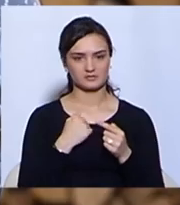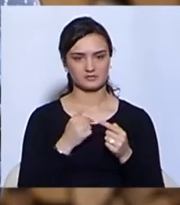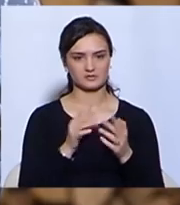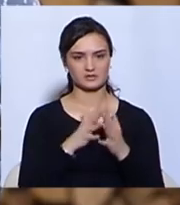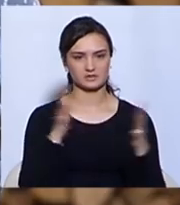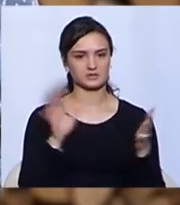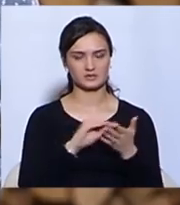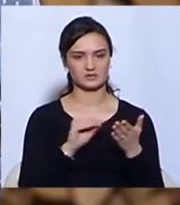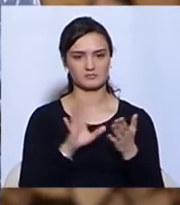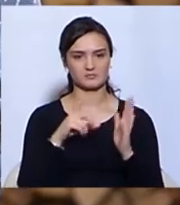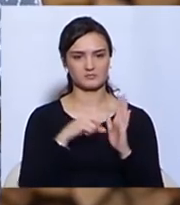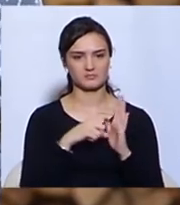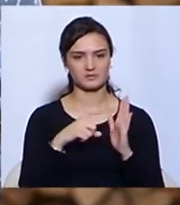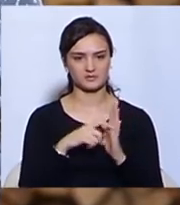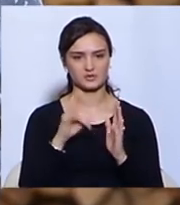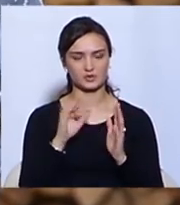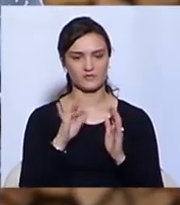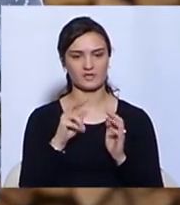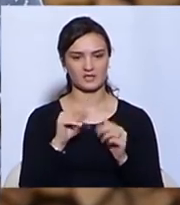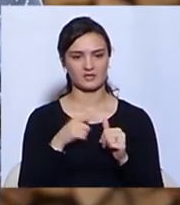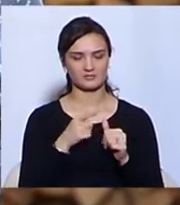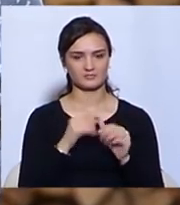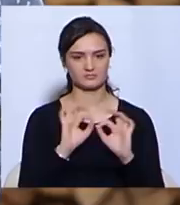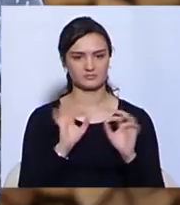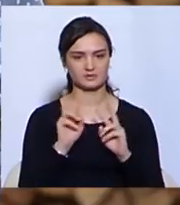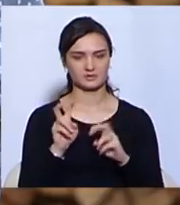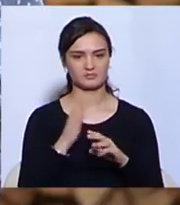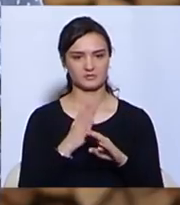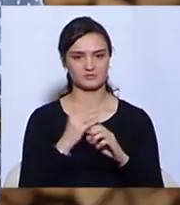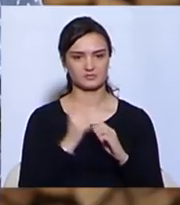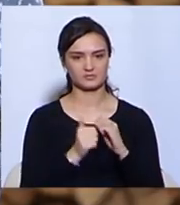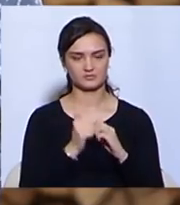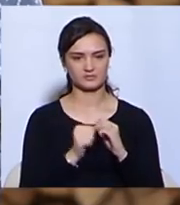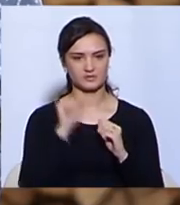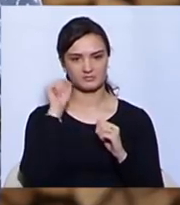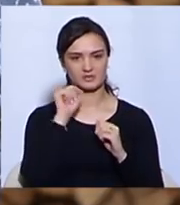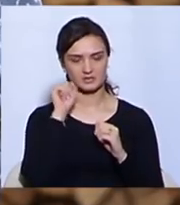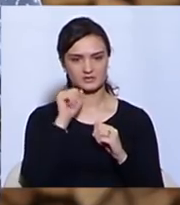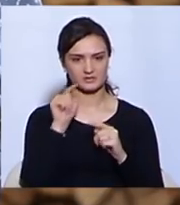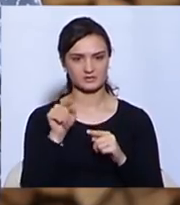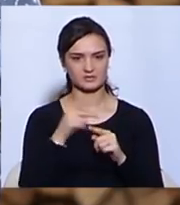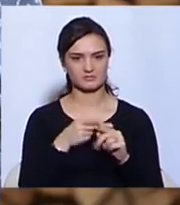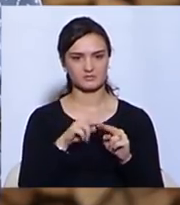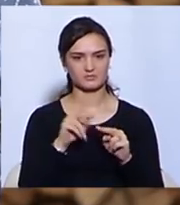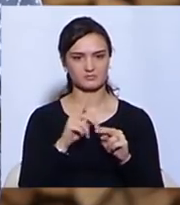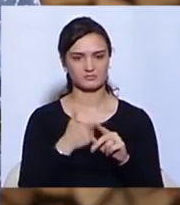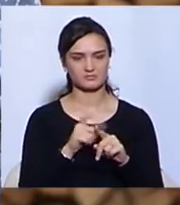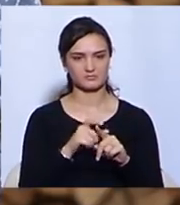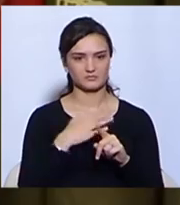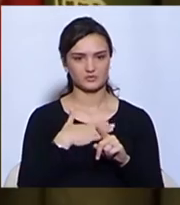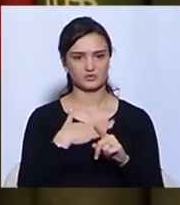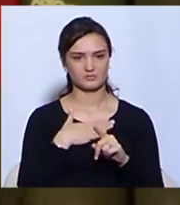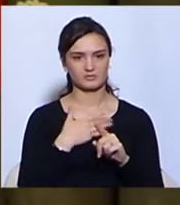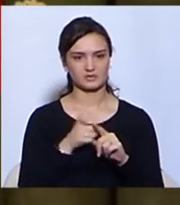ნაწარმოებებს არ წერ, ძირითადად პატარა ნოველებს წერ. და თემა არის ხოლმე ყოველთვის აფხაზეთი, იმიტომ რომ ძალიან ჩემია